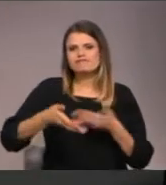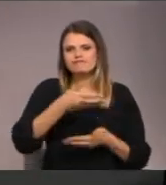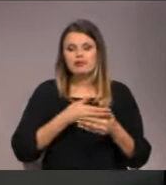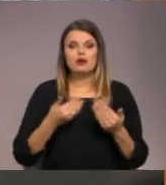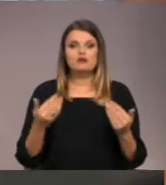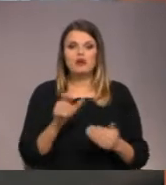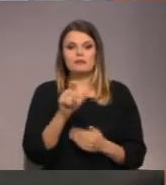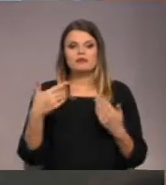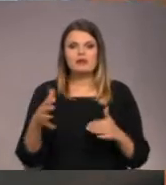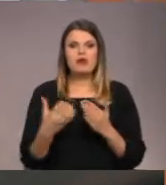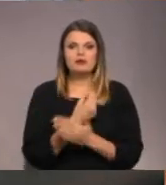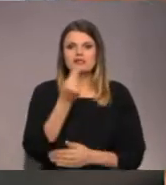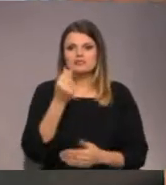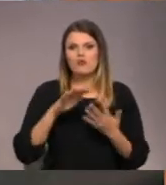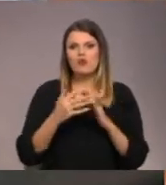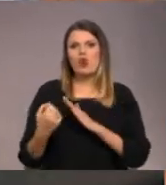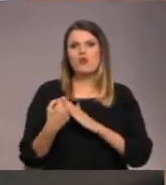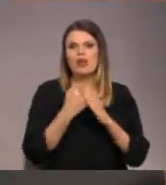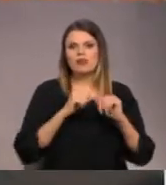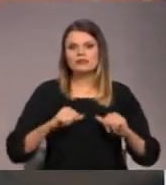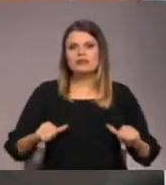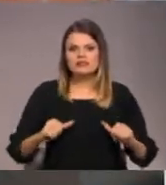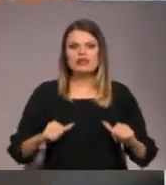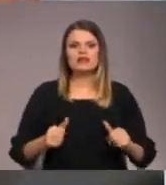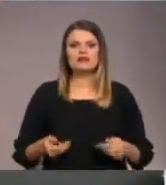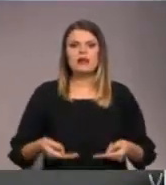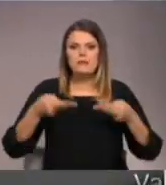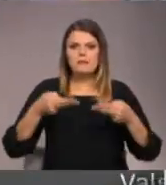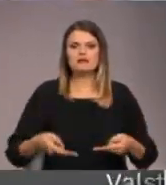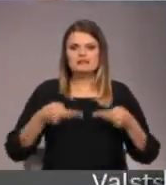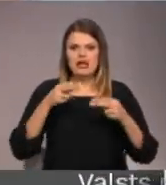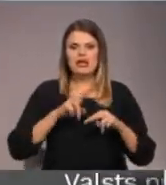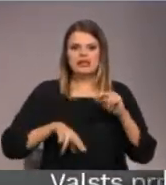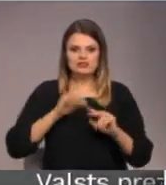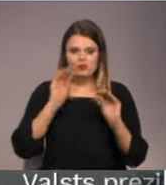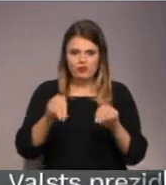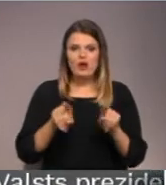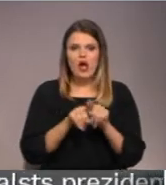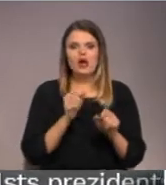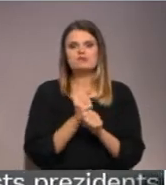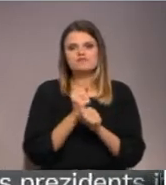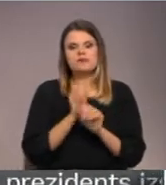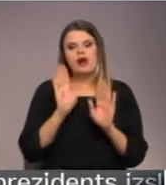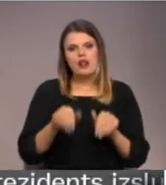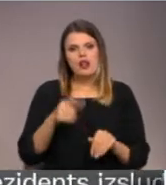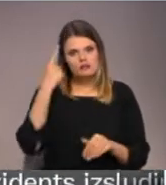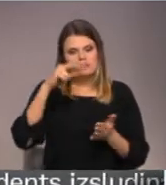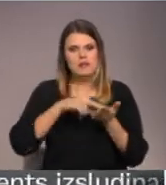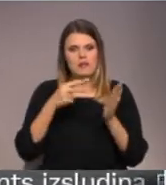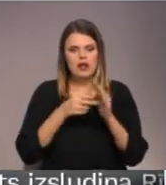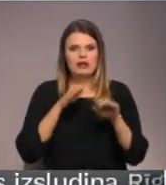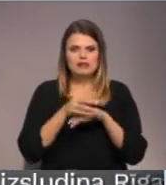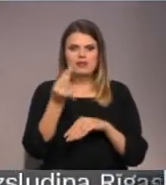Šobrīd jau piesaistīts finansējums no lauka atbalsta dienesta pacēlā izbūvēja senioru mājā. Tiek strādāts arī pie tā, lai ieceras